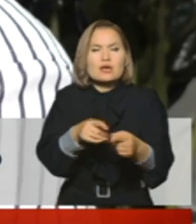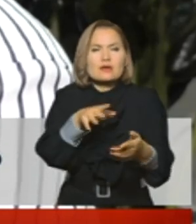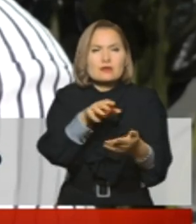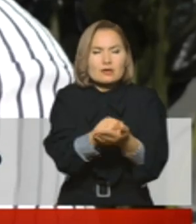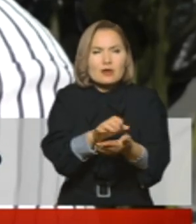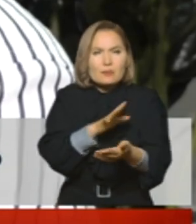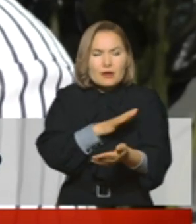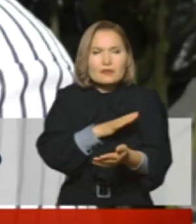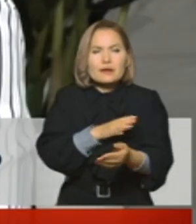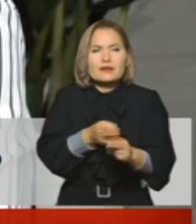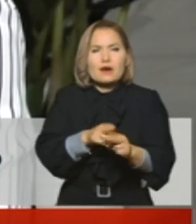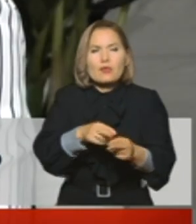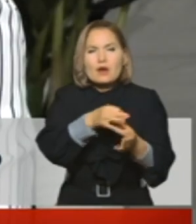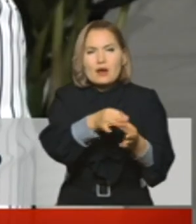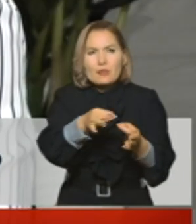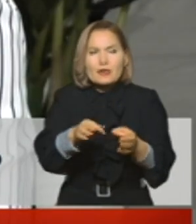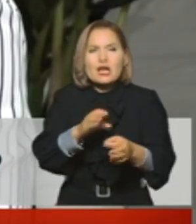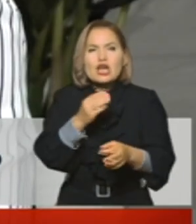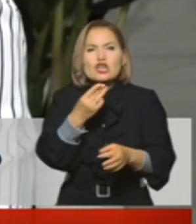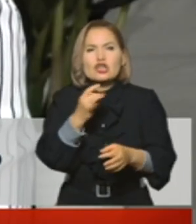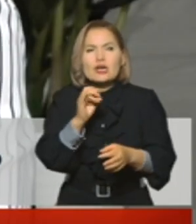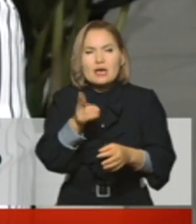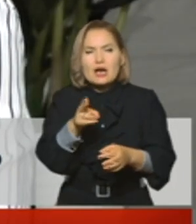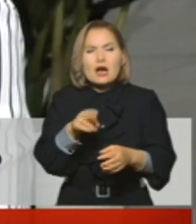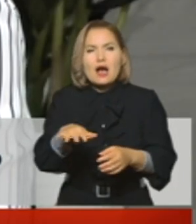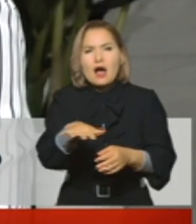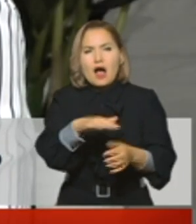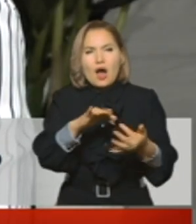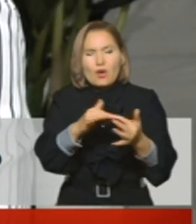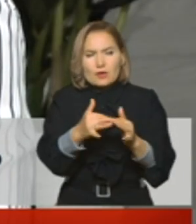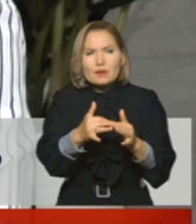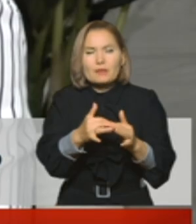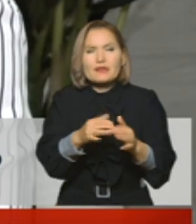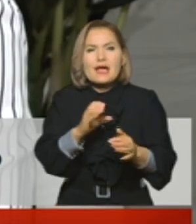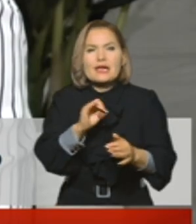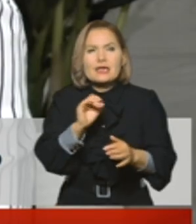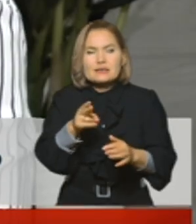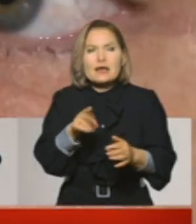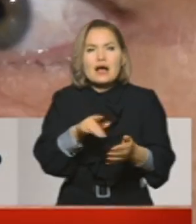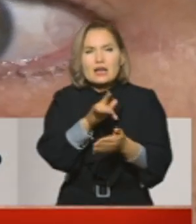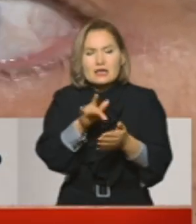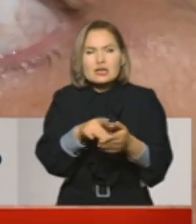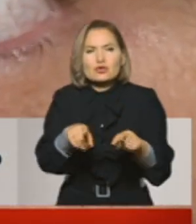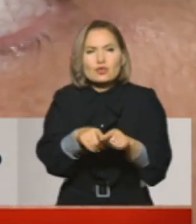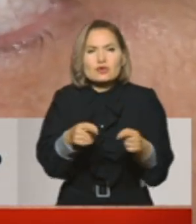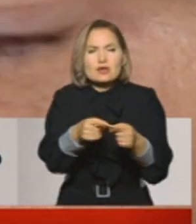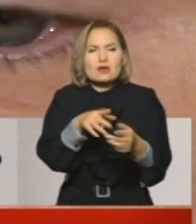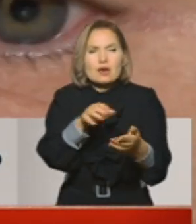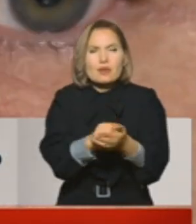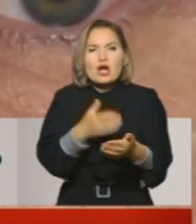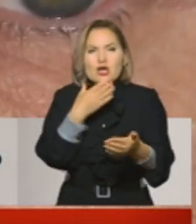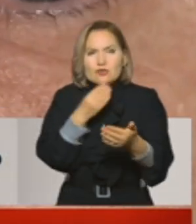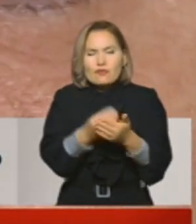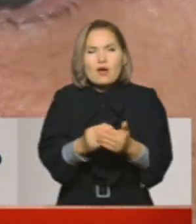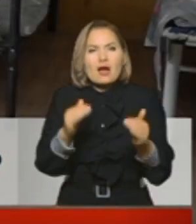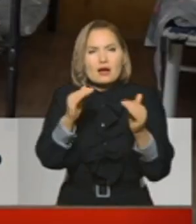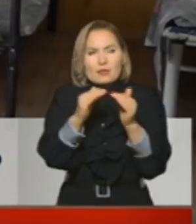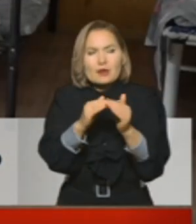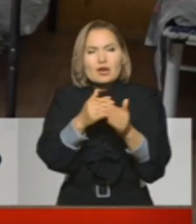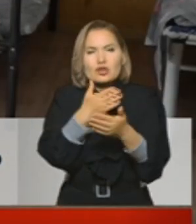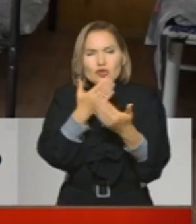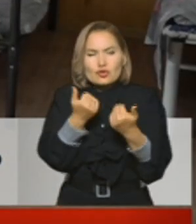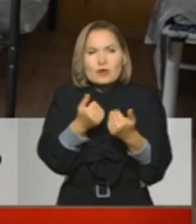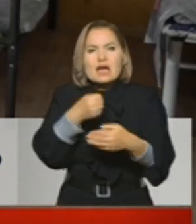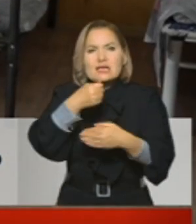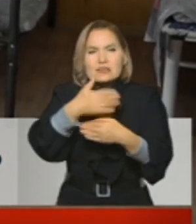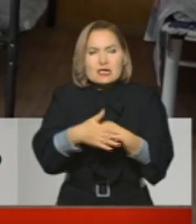қоса Еңбекшіқазақ ауданында, Шелек ауылында және Есік қаласында алып отырмыз. Ғимаратымыз жоқ, станциямыз жоқ.